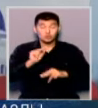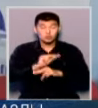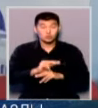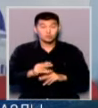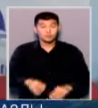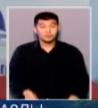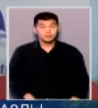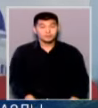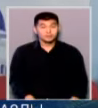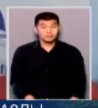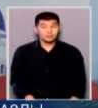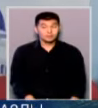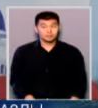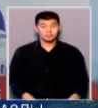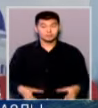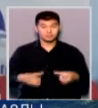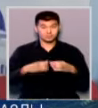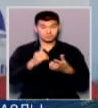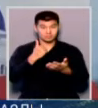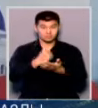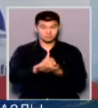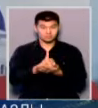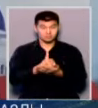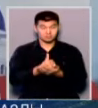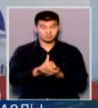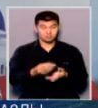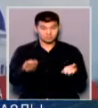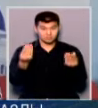арқылы қоғамның